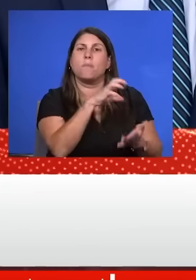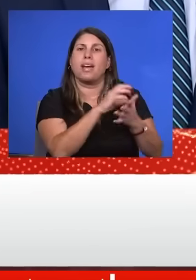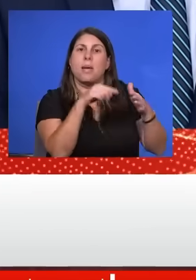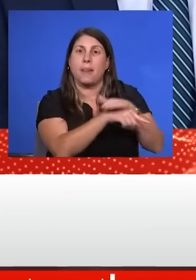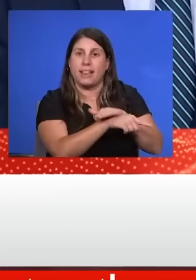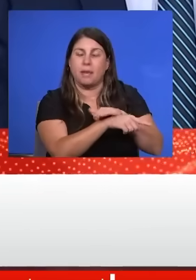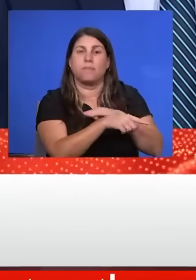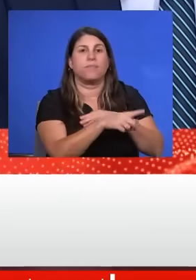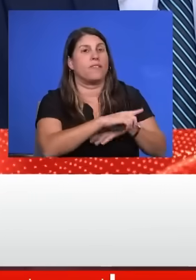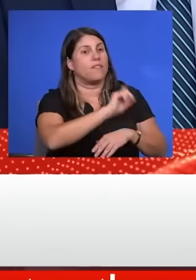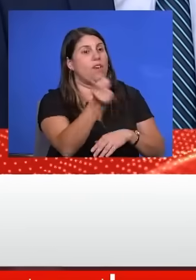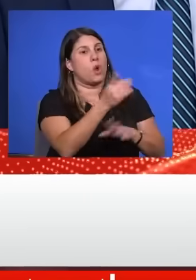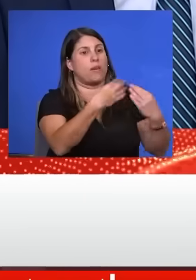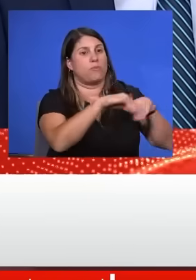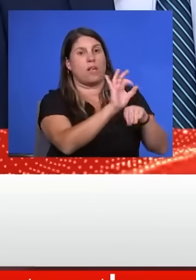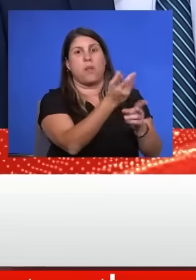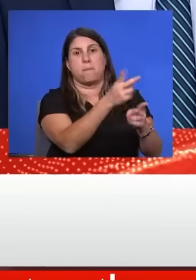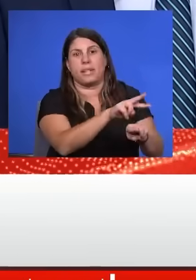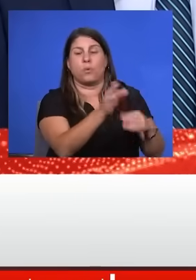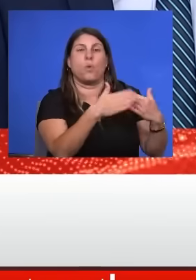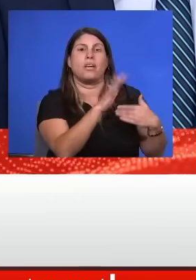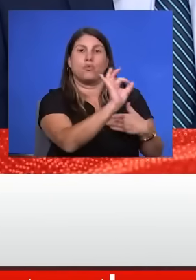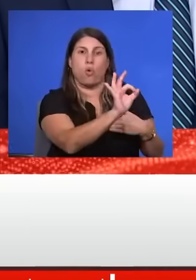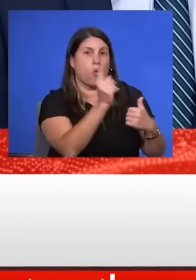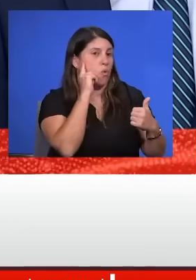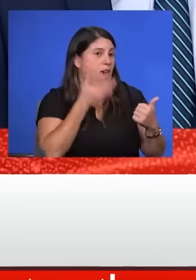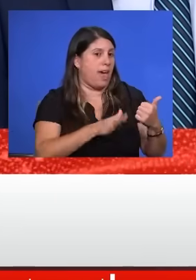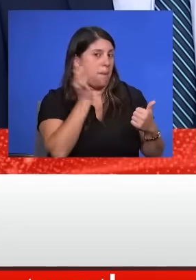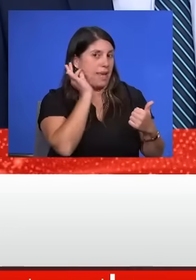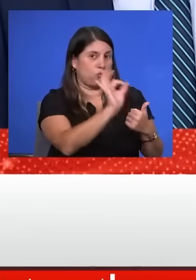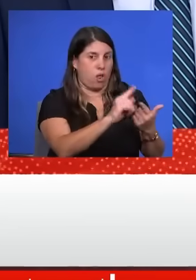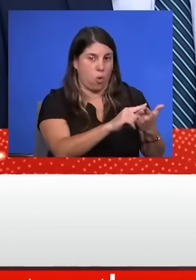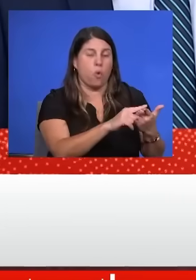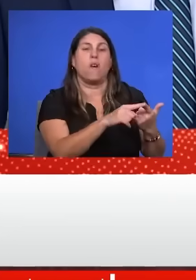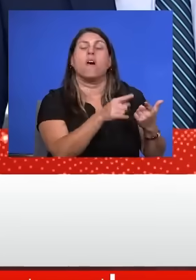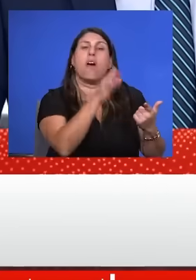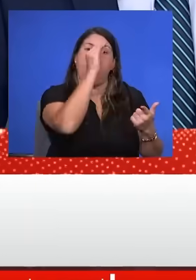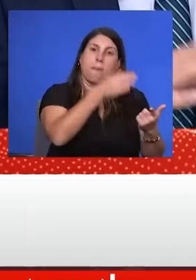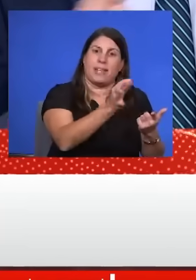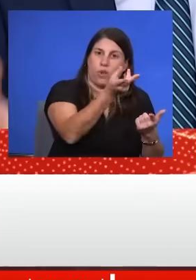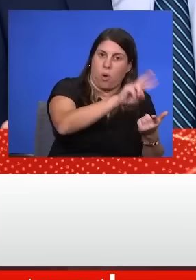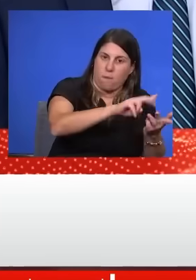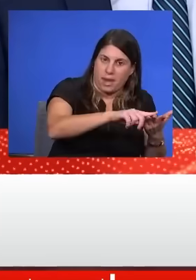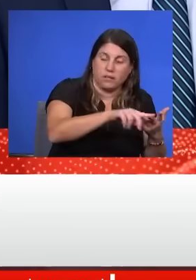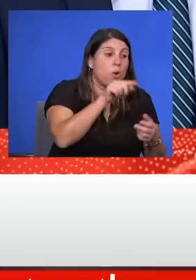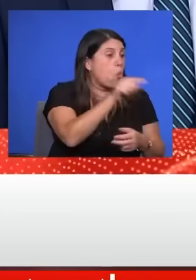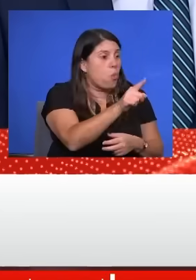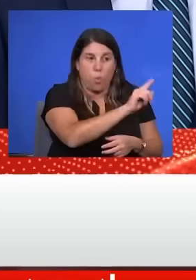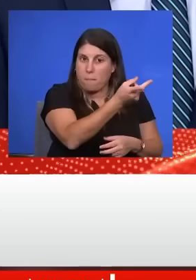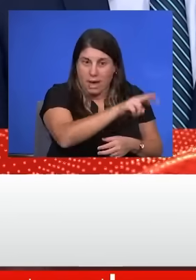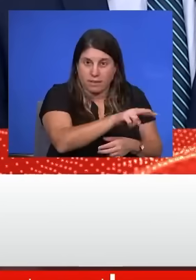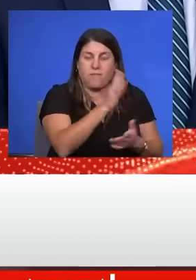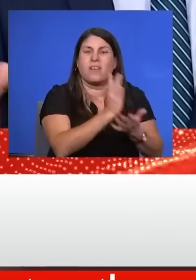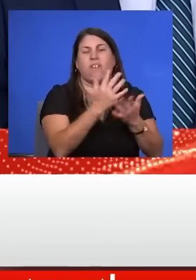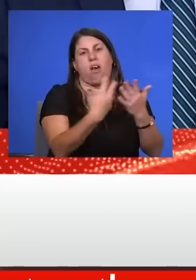משפחתו נהרגים שם, אשתו, הבן שלו והבת שלו נהרגים, הוא לא נהרג, אבל כבר רשת אל ג'זירה מתחילה לעשות